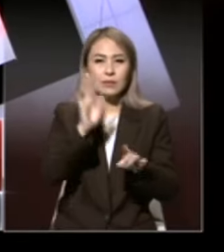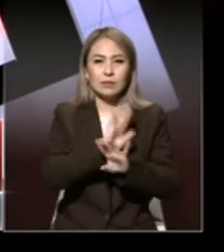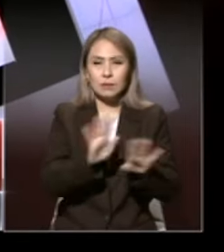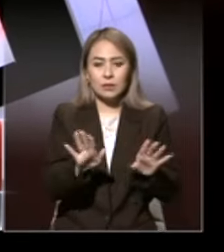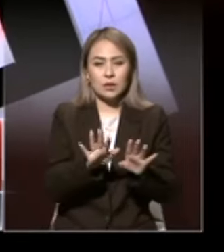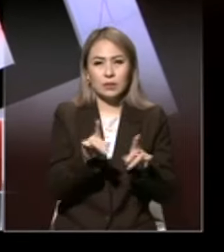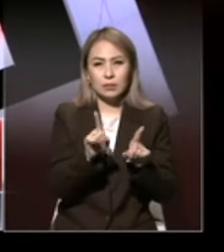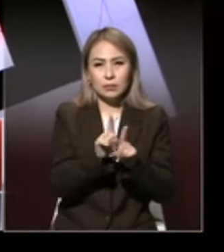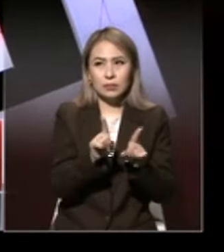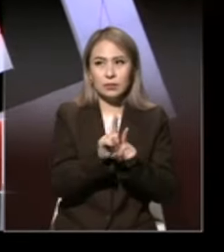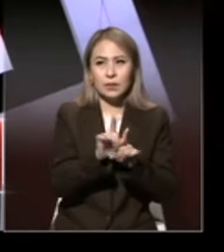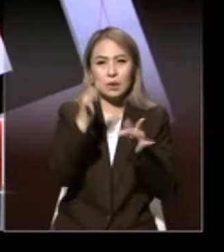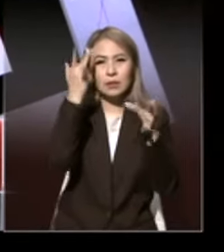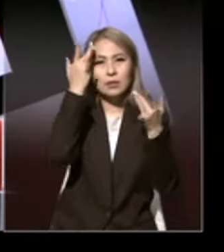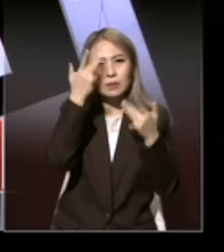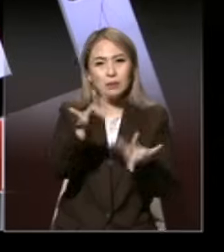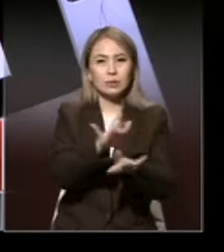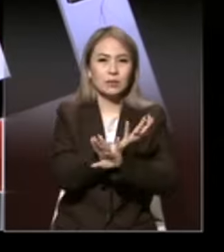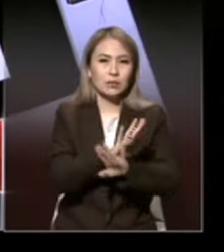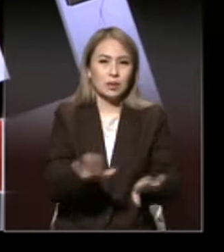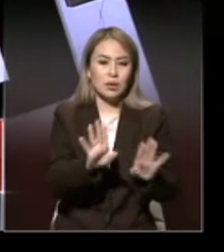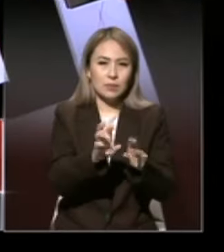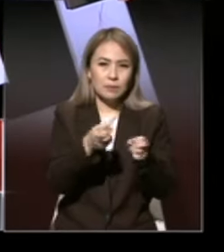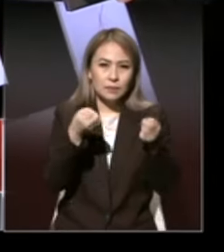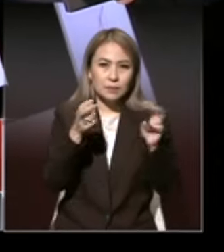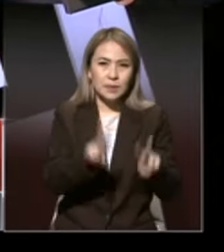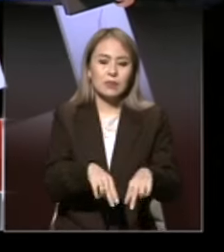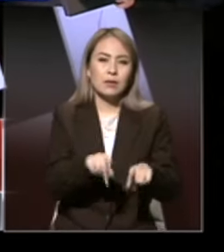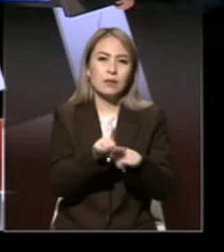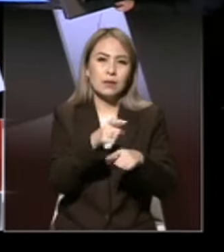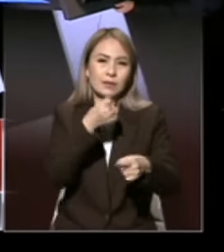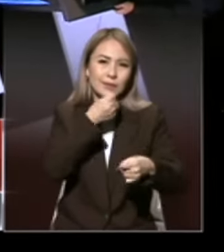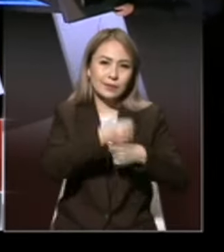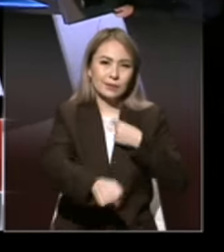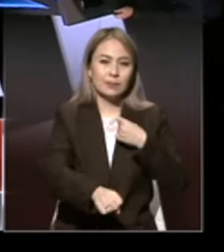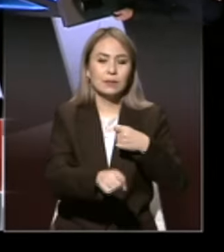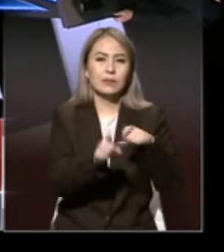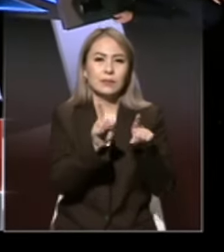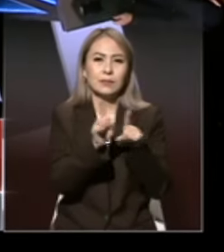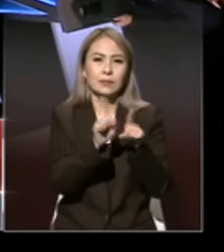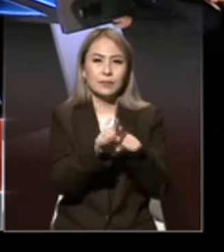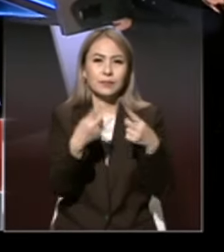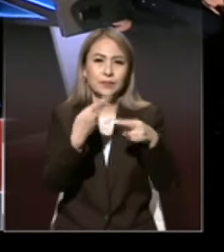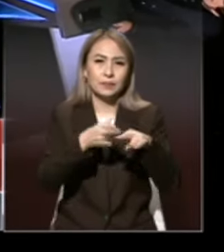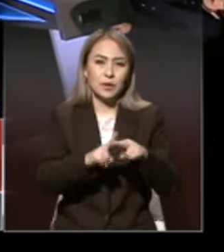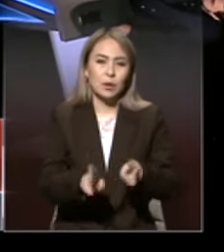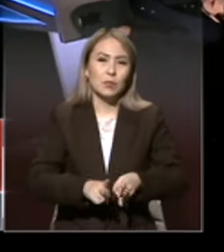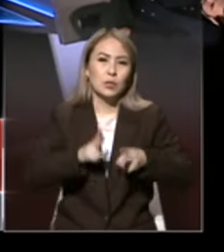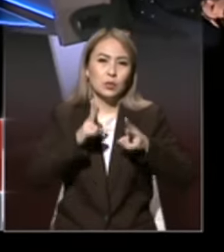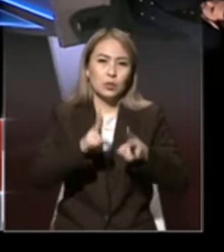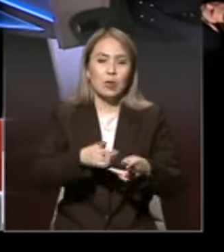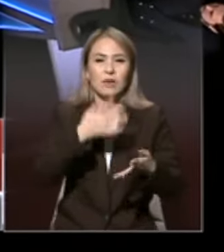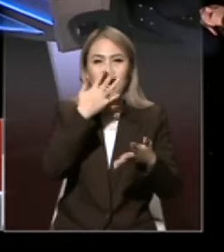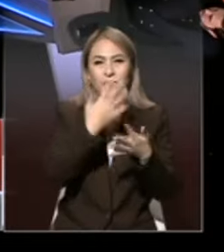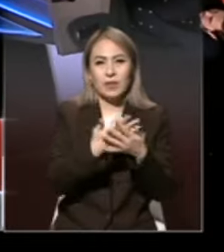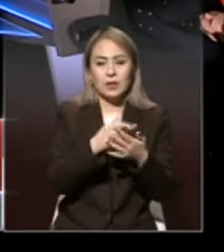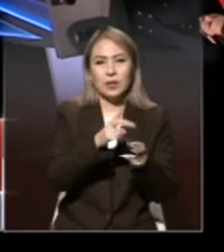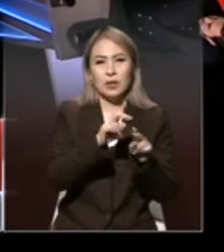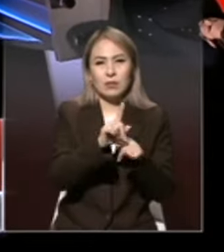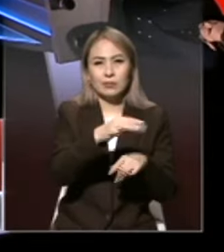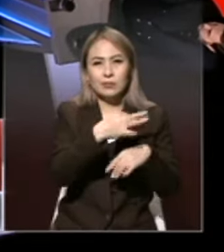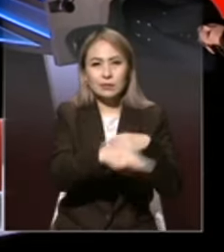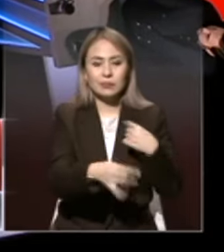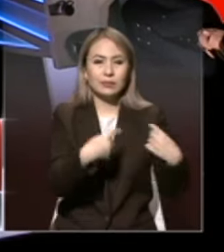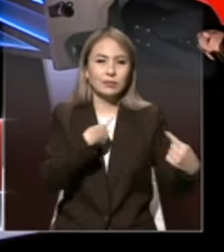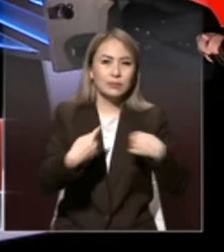иә? Айырмашылық осы. Немесе сен өзіңнің билігіңді екінші адамыңа, жұбайыңа көрсеткің келеді, оны қинап,